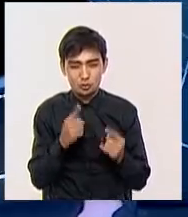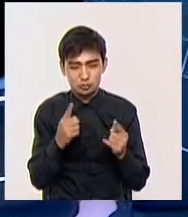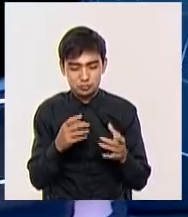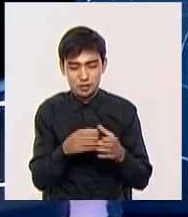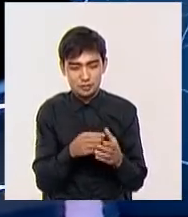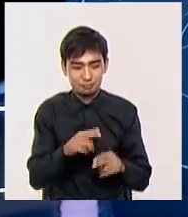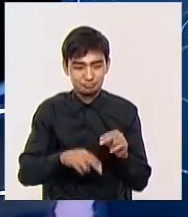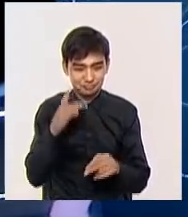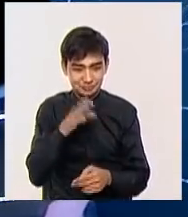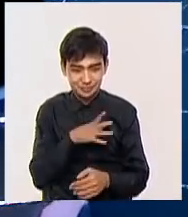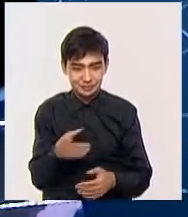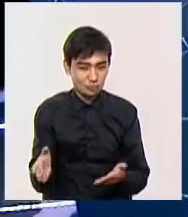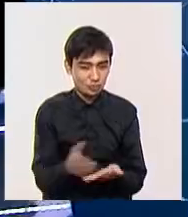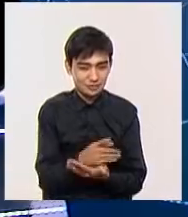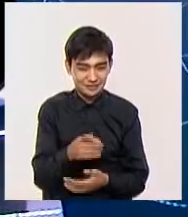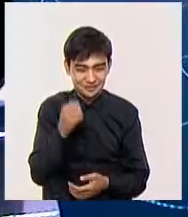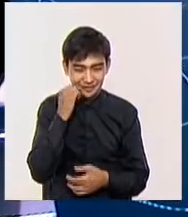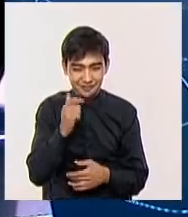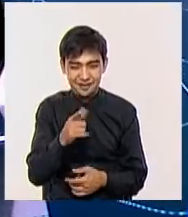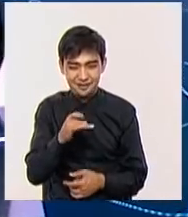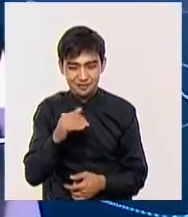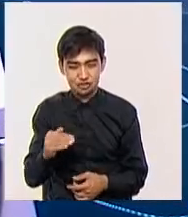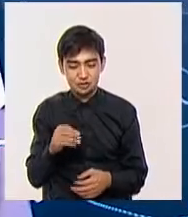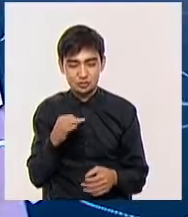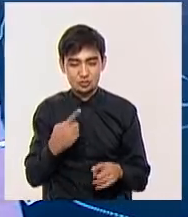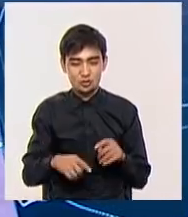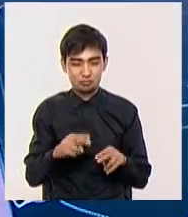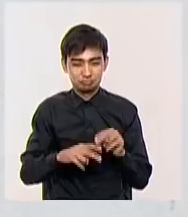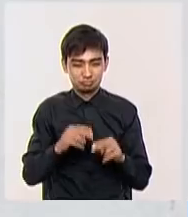которая потребовала сноса построек. Людмила Батюшкина продолжит.